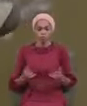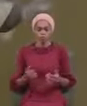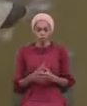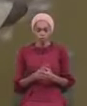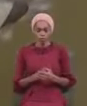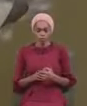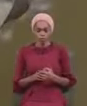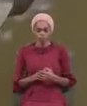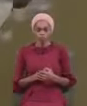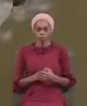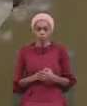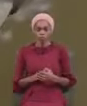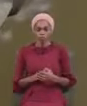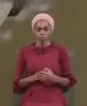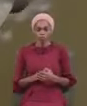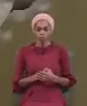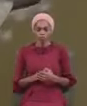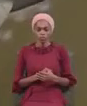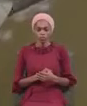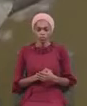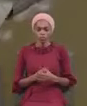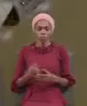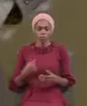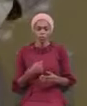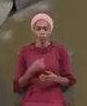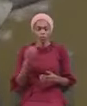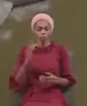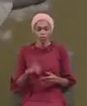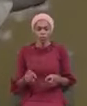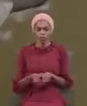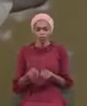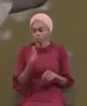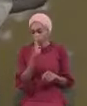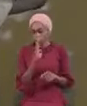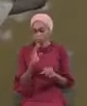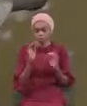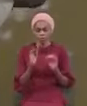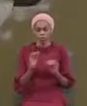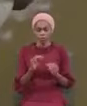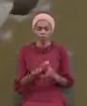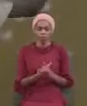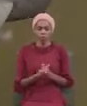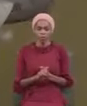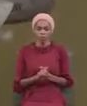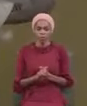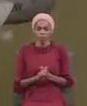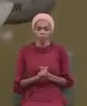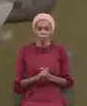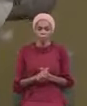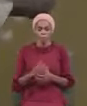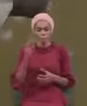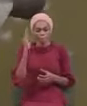et Matthieu chapitre 7 Matthieu 7 verset